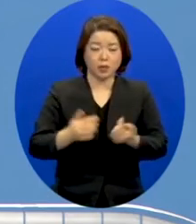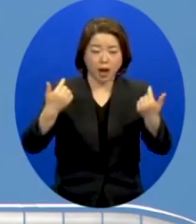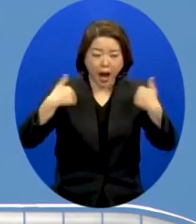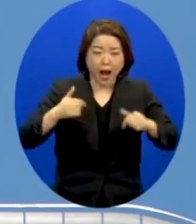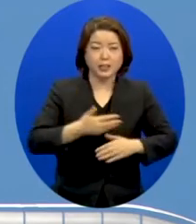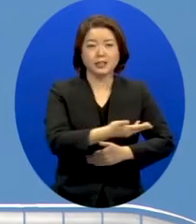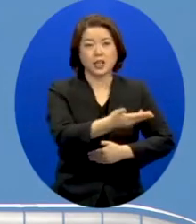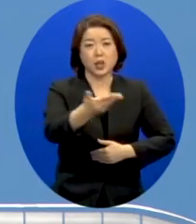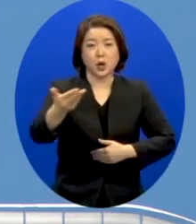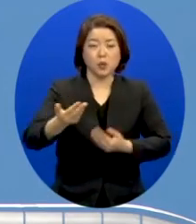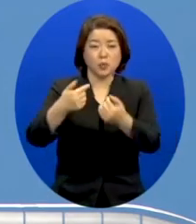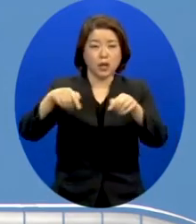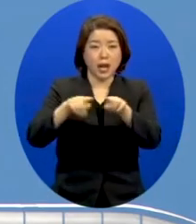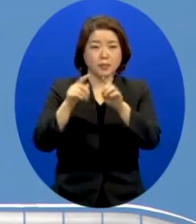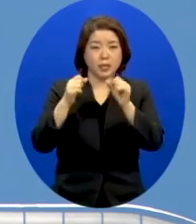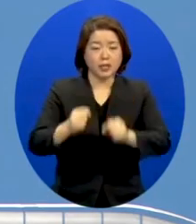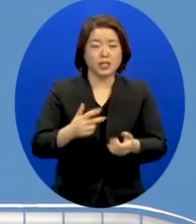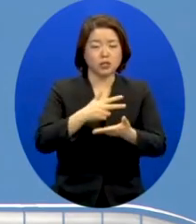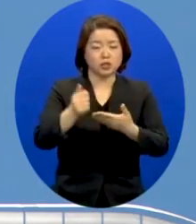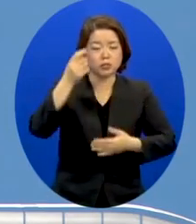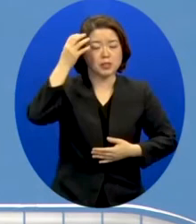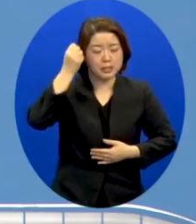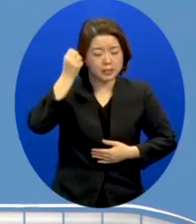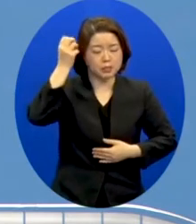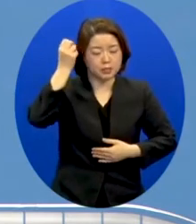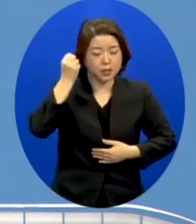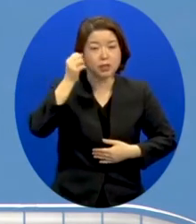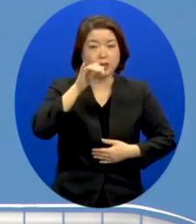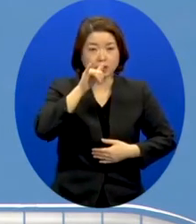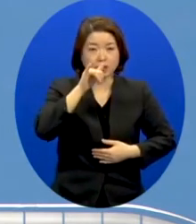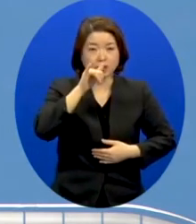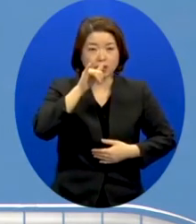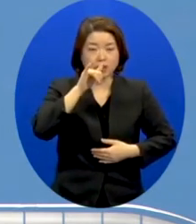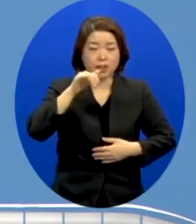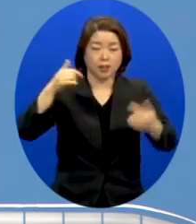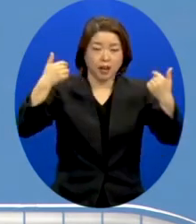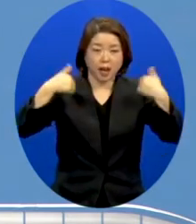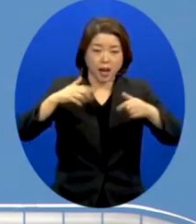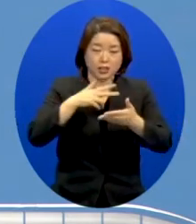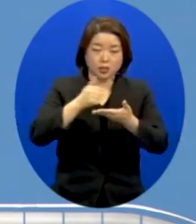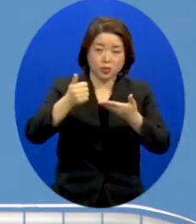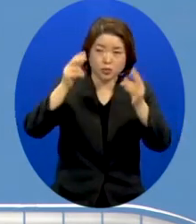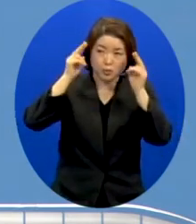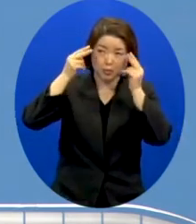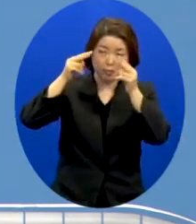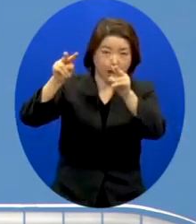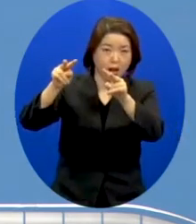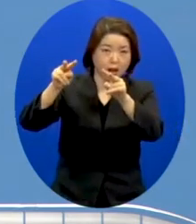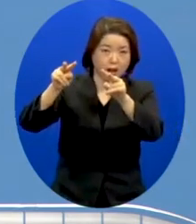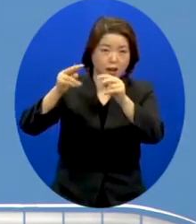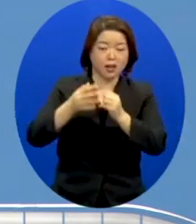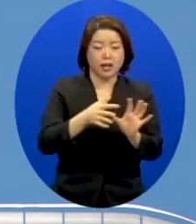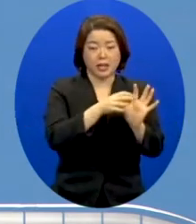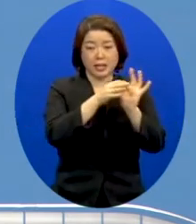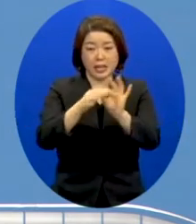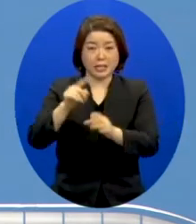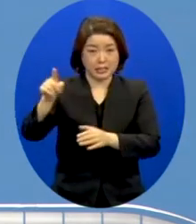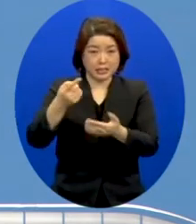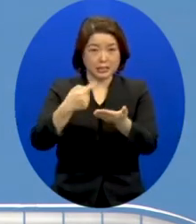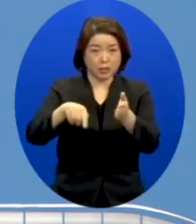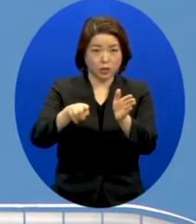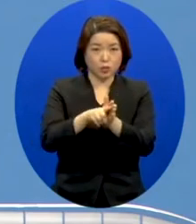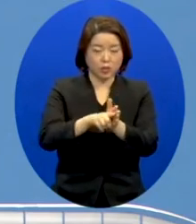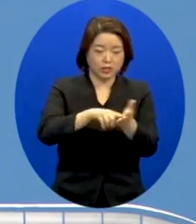여러분과 함께 계시는 것을 기억하는 거예요 그리고 항상 주님을 그렇게 바라보는 거에요 계속 그렇게 하기 위해서